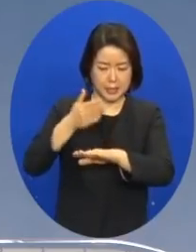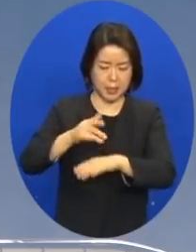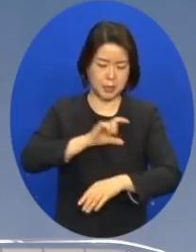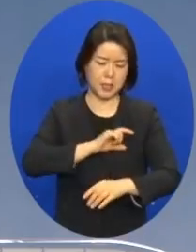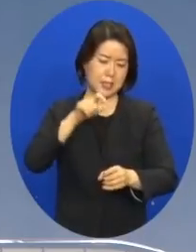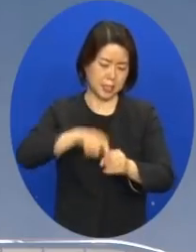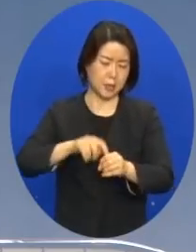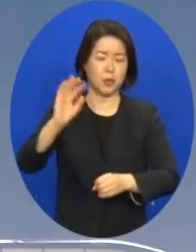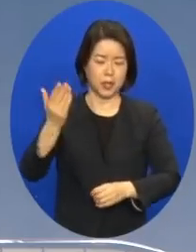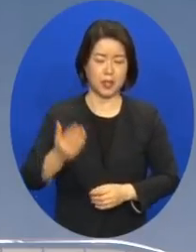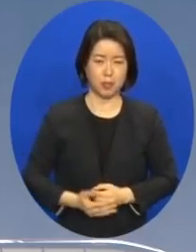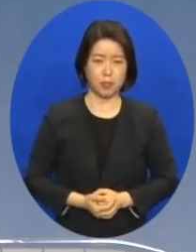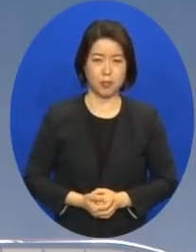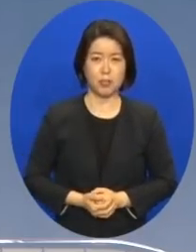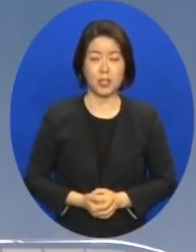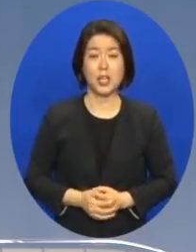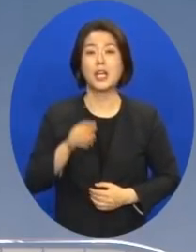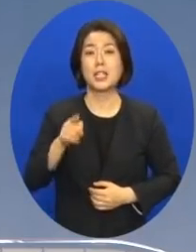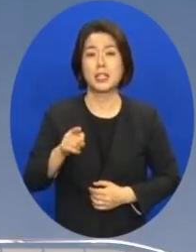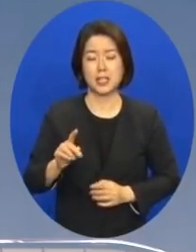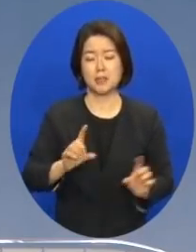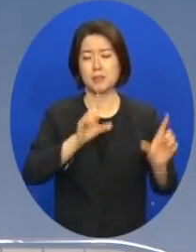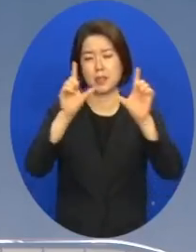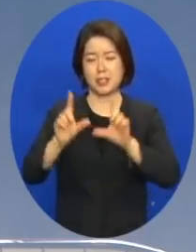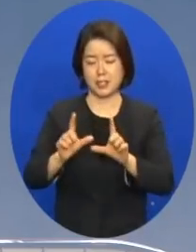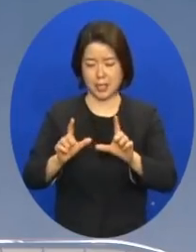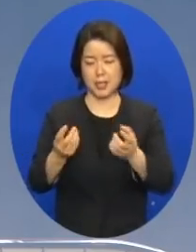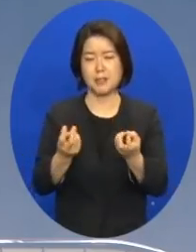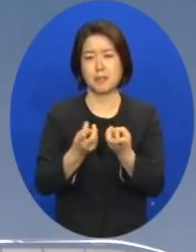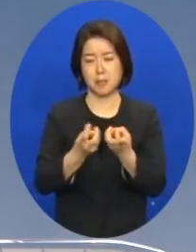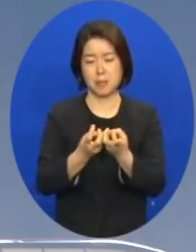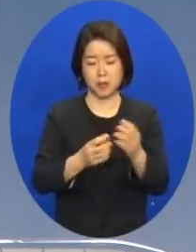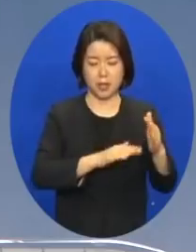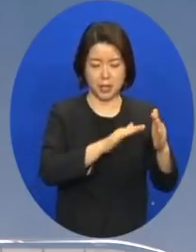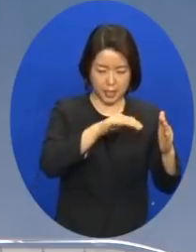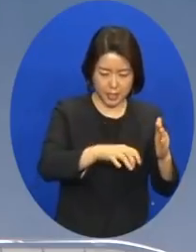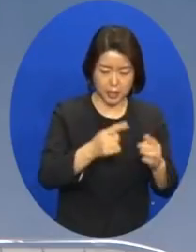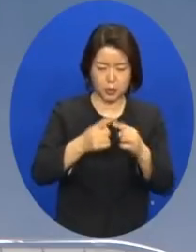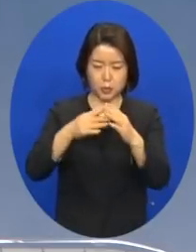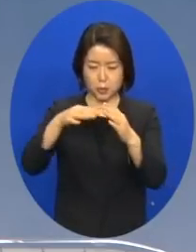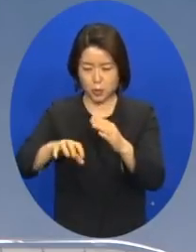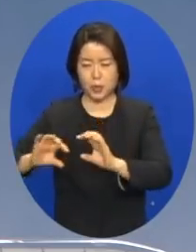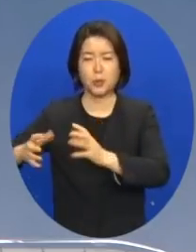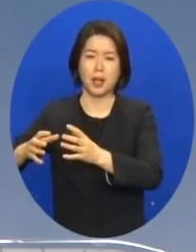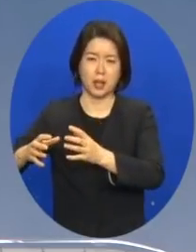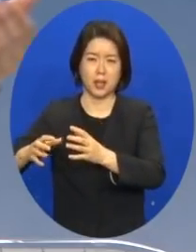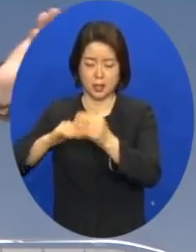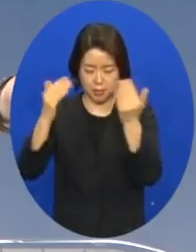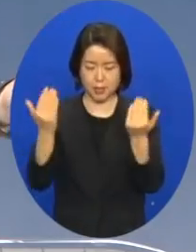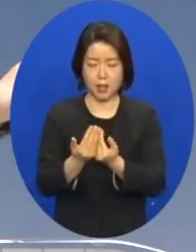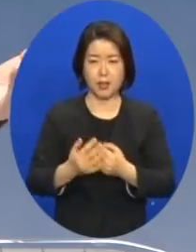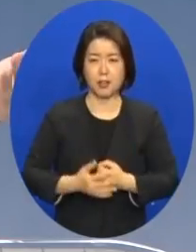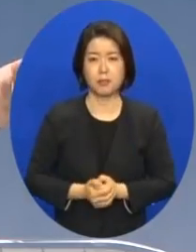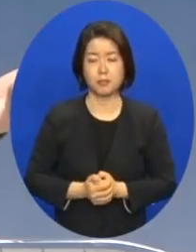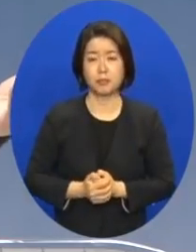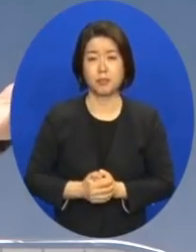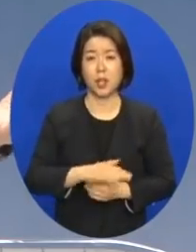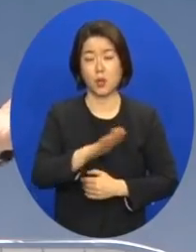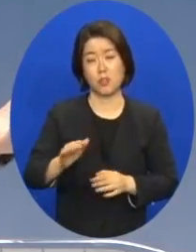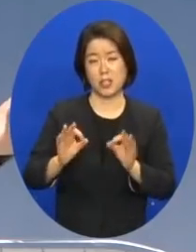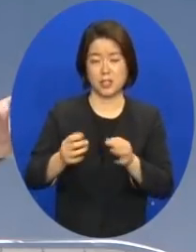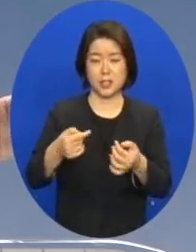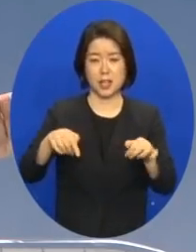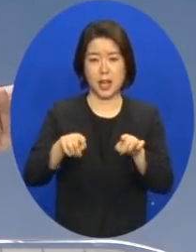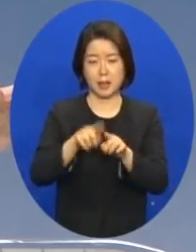되게 돼 있습니다. 그게 살 길입니다. 가정도 교회도 나라도. 우리 이제 같이